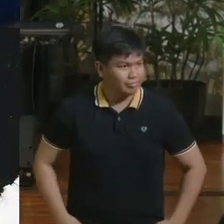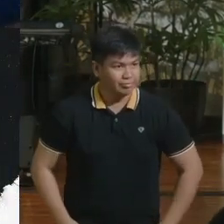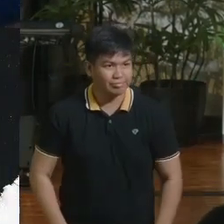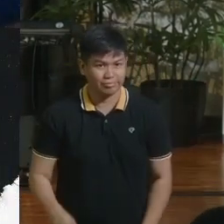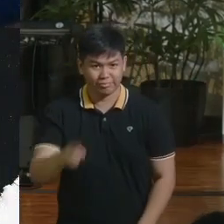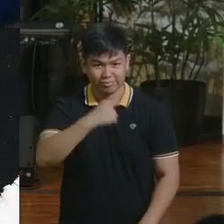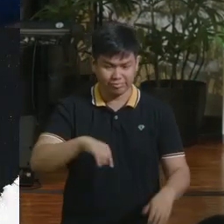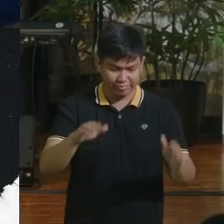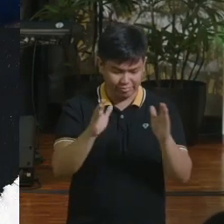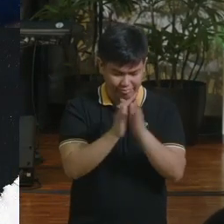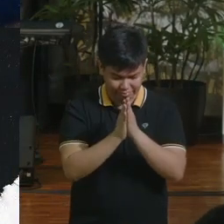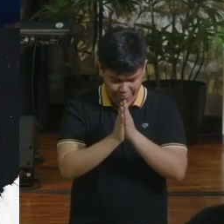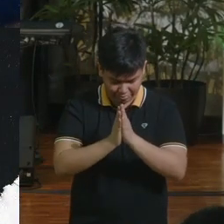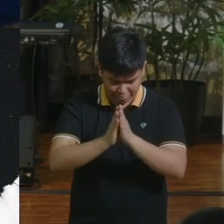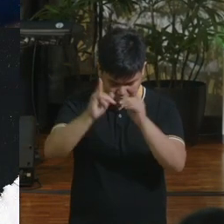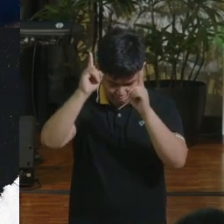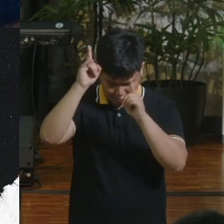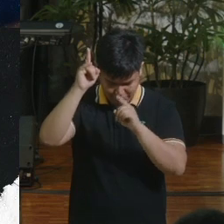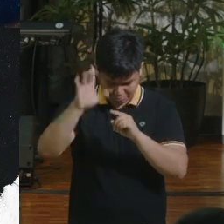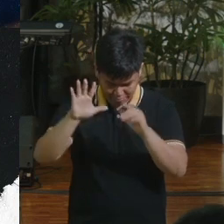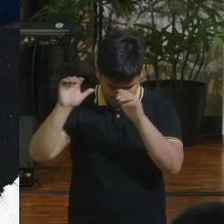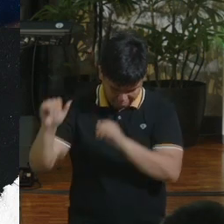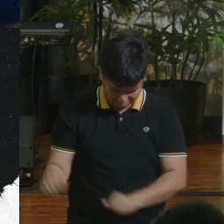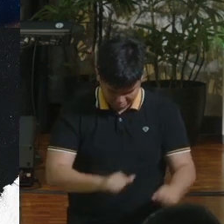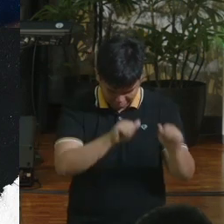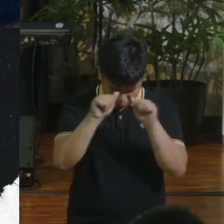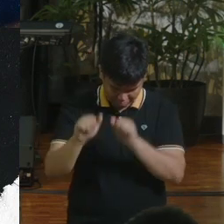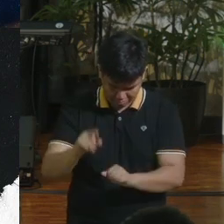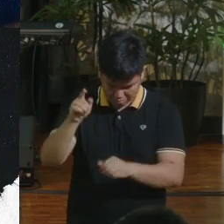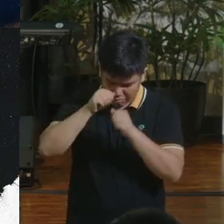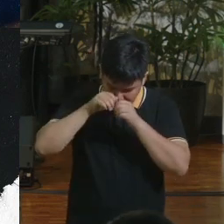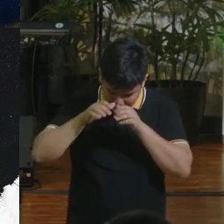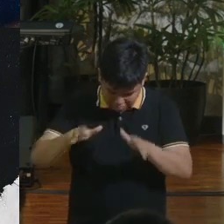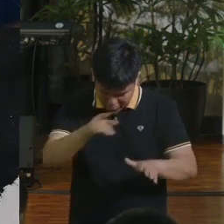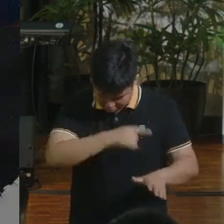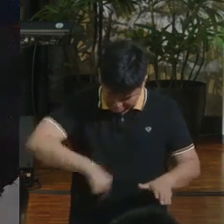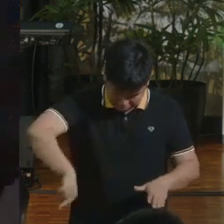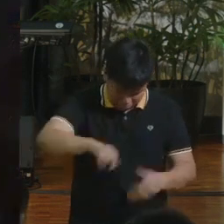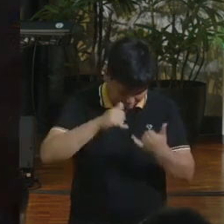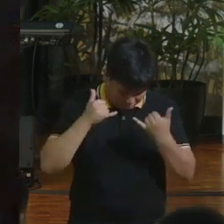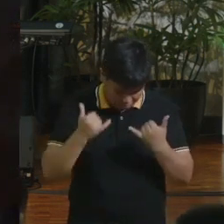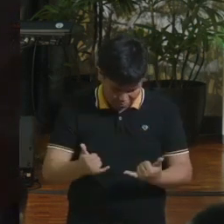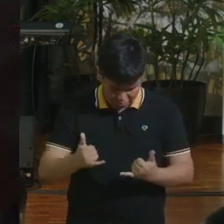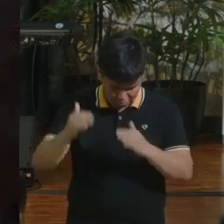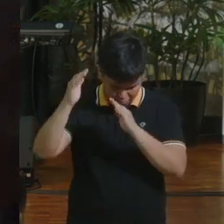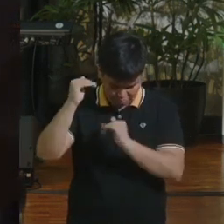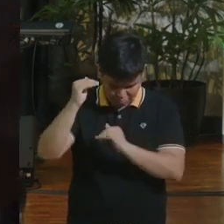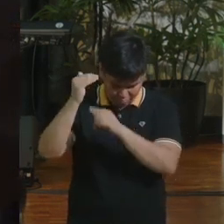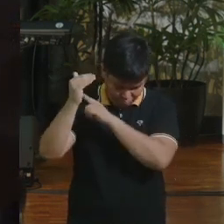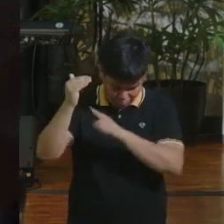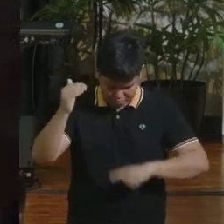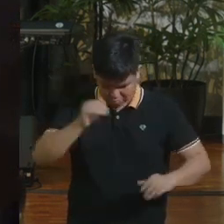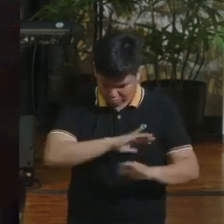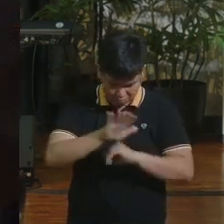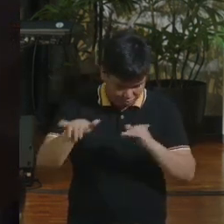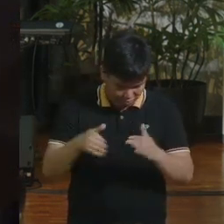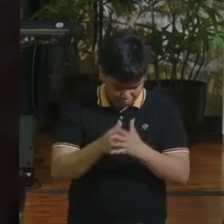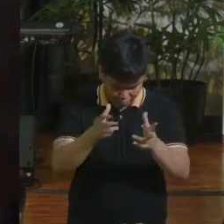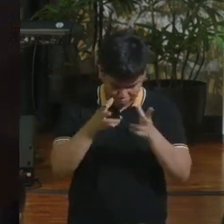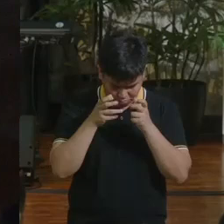Panginoong Diyos na makapangyarihan sa lahat, kayo po ang magpala sa bawat isa sa amin. Nawa, Panginoon, ang lahat ng amin